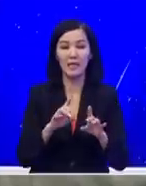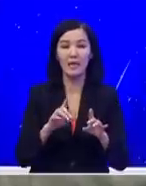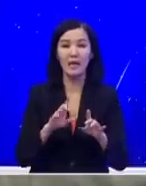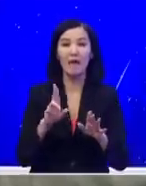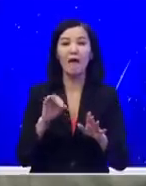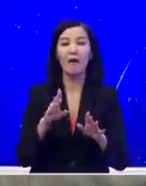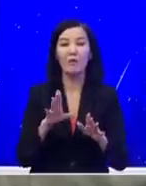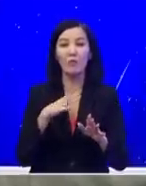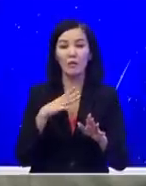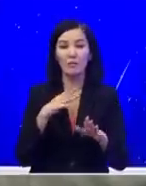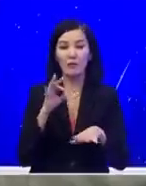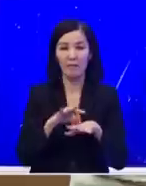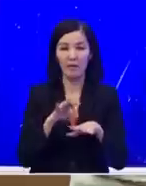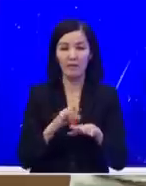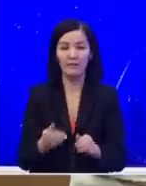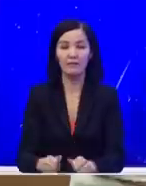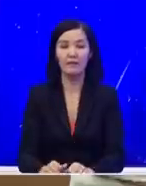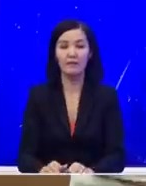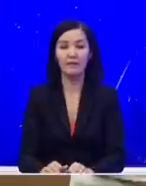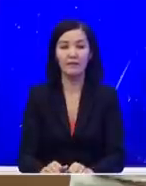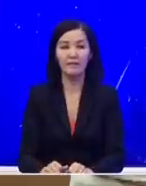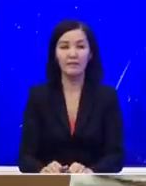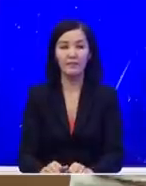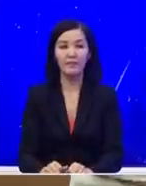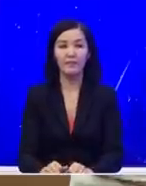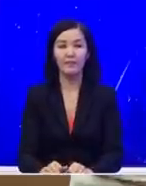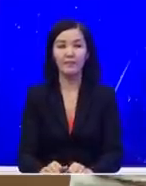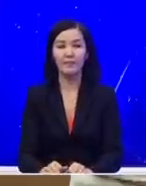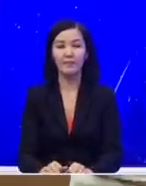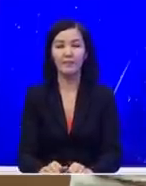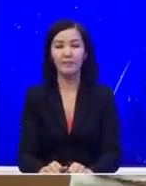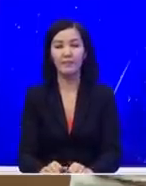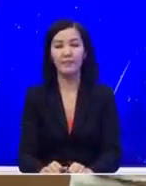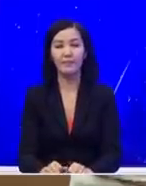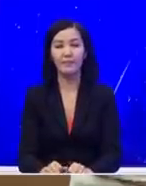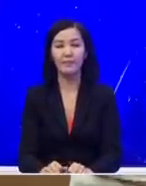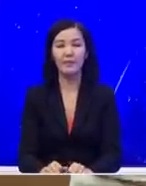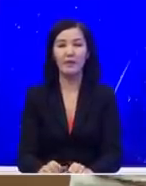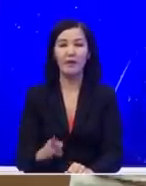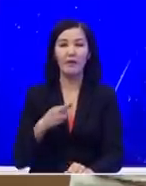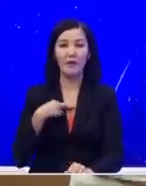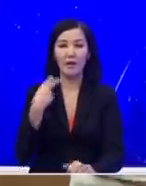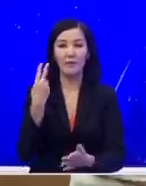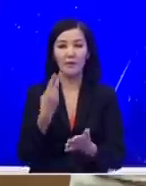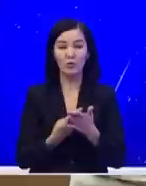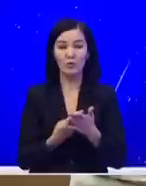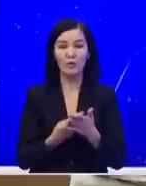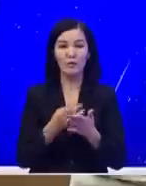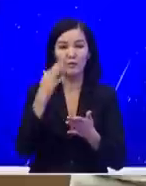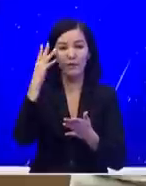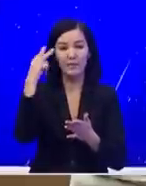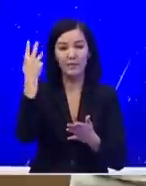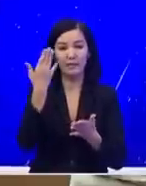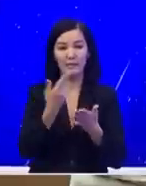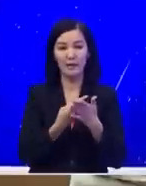том, как у них протекала болезнь. Одышками, кирдом без сознания. Я поступила в эту больницу без сознания. До